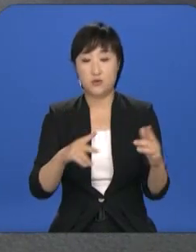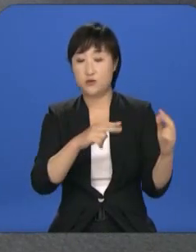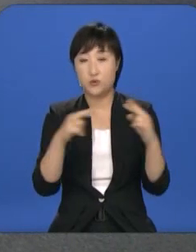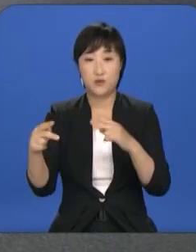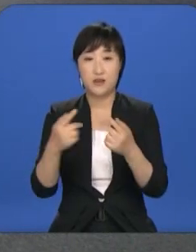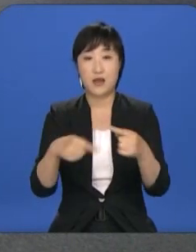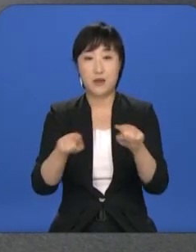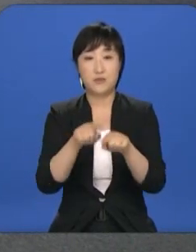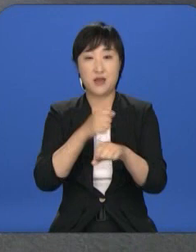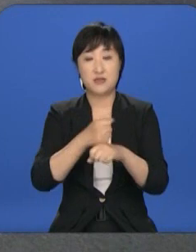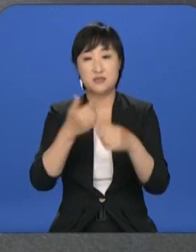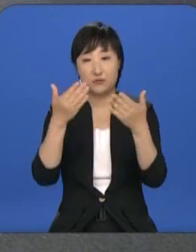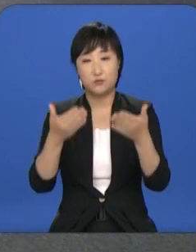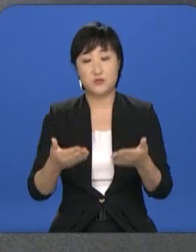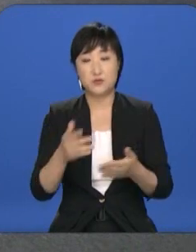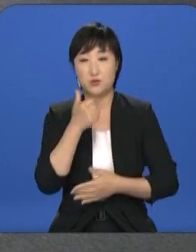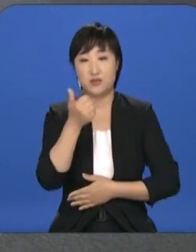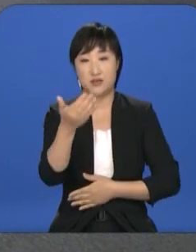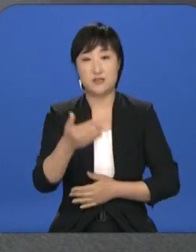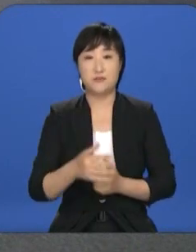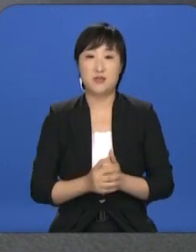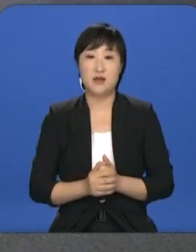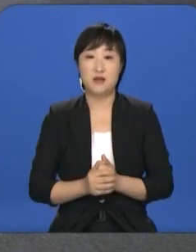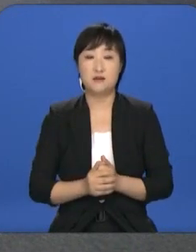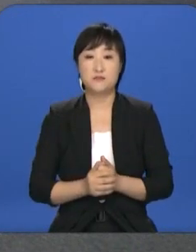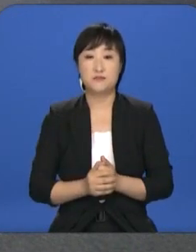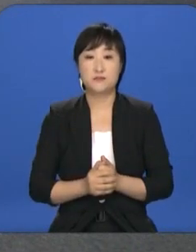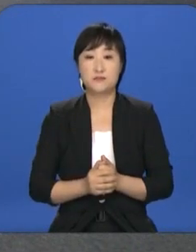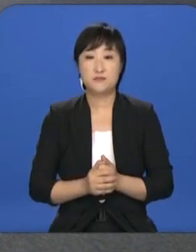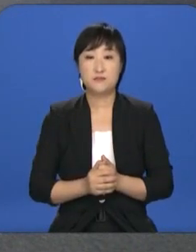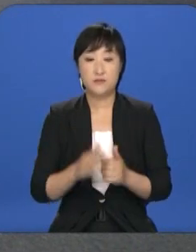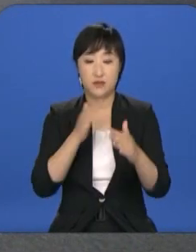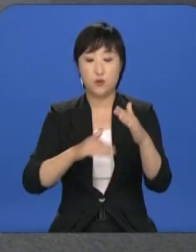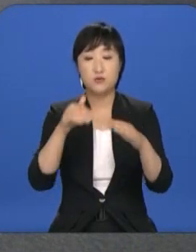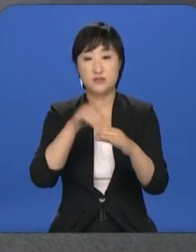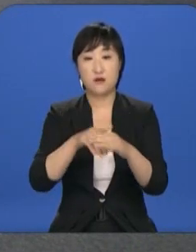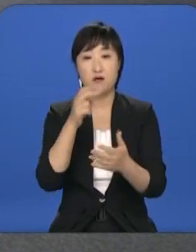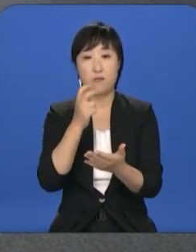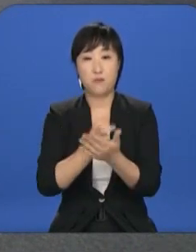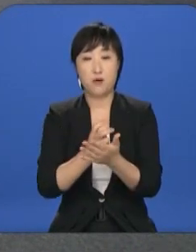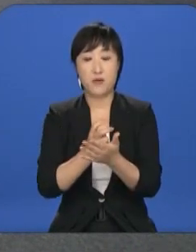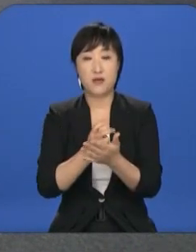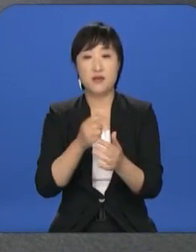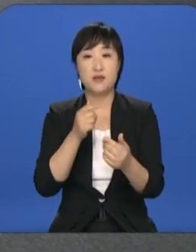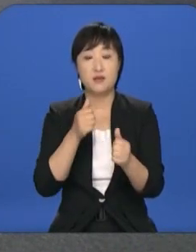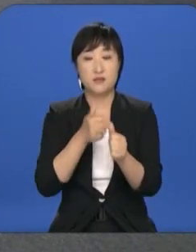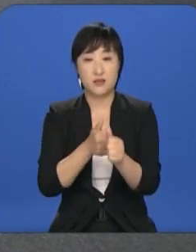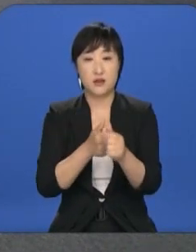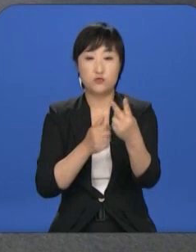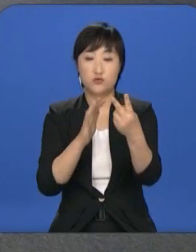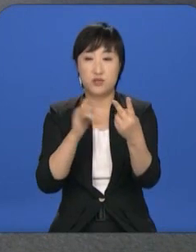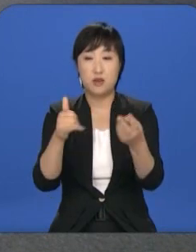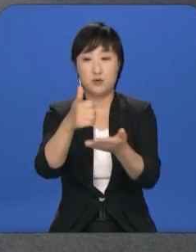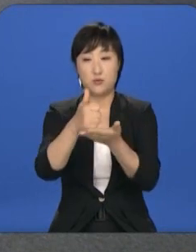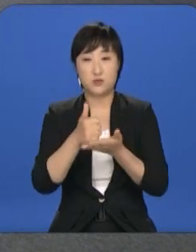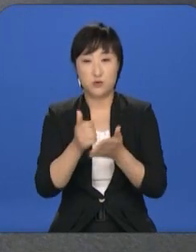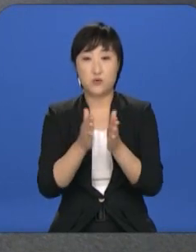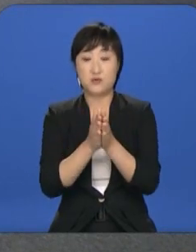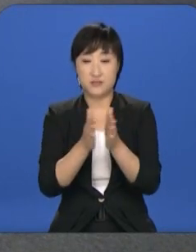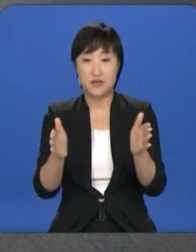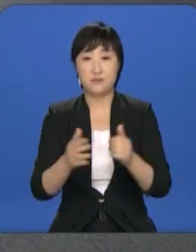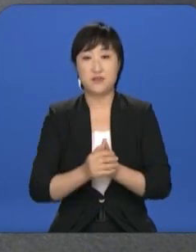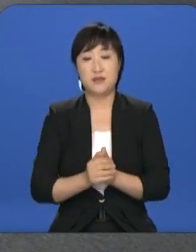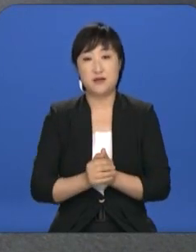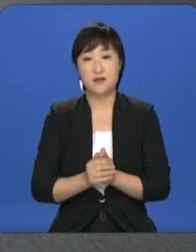오늘 토론회를 함께하실 분들을 소개해드리겠습니다. 오늘 토론회는 공직선거법 관련 규정에 따라 후보자 두 분을 모시고